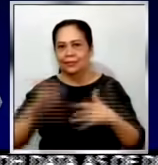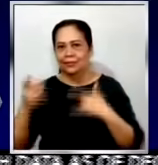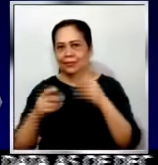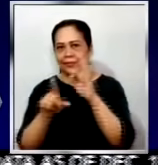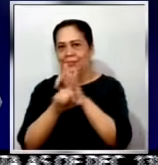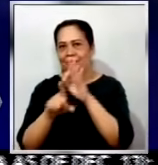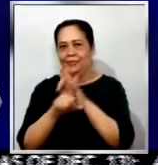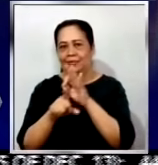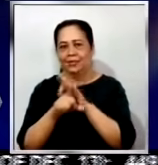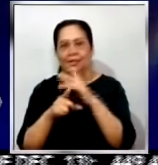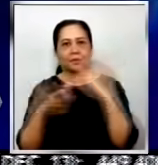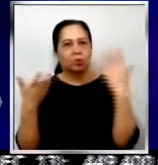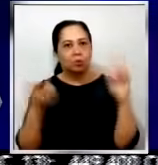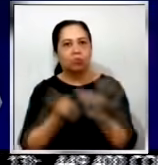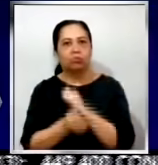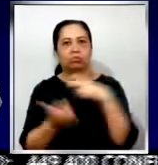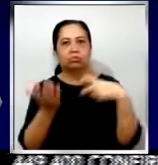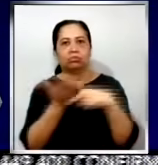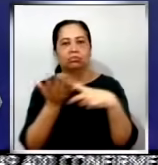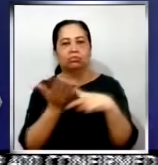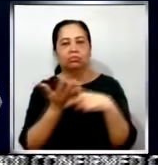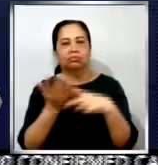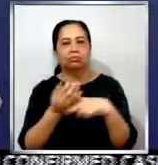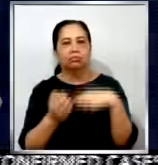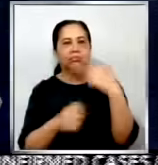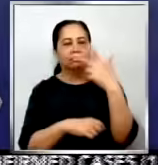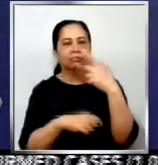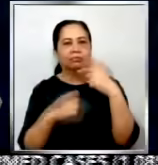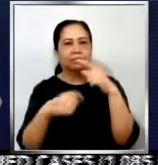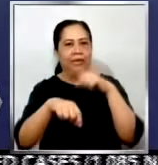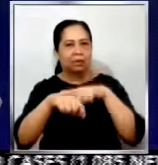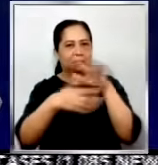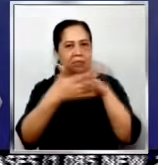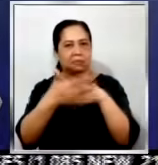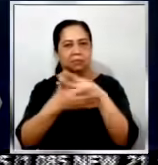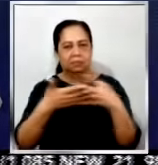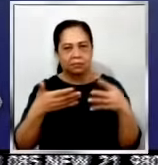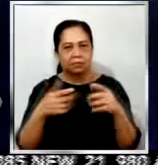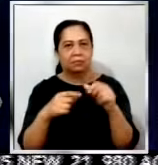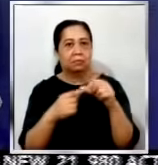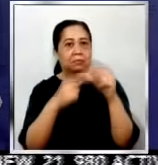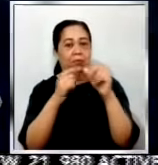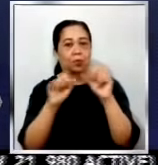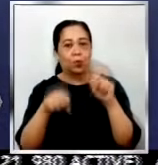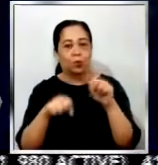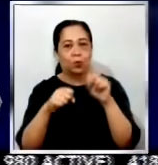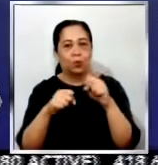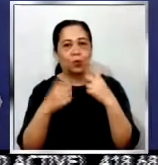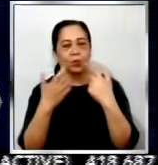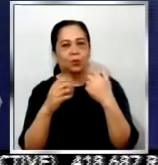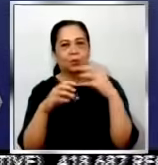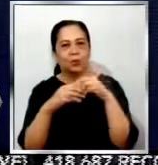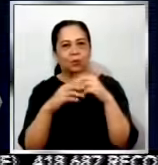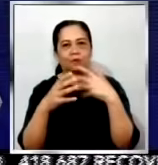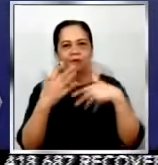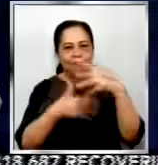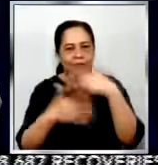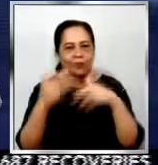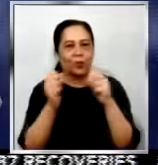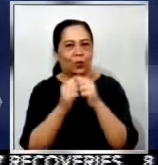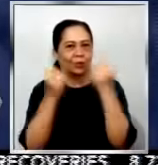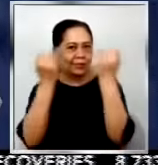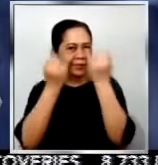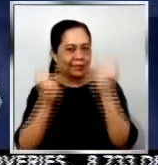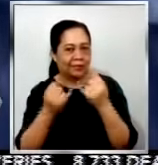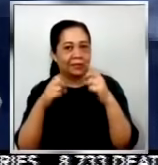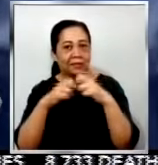out lahat ng tickets para sa 3 time slots ng concert. Lalo na't pwede ang immersive interaction with their idol kahit pa nasa bahay